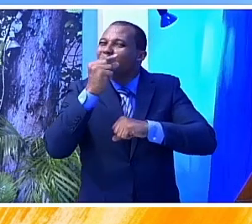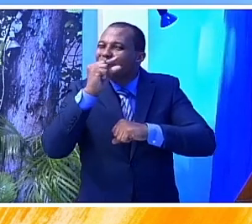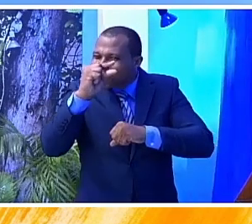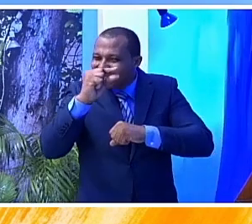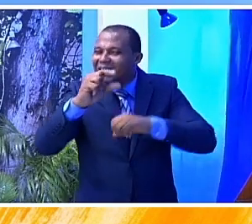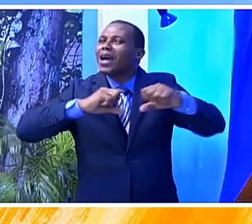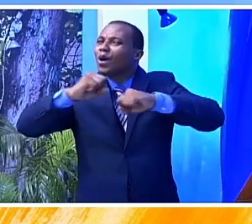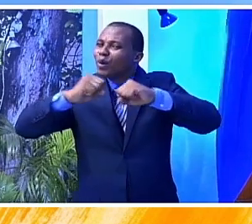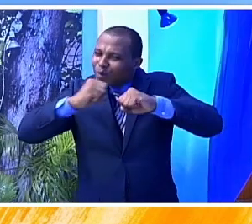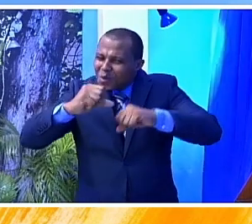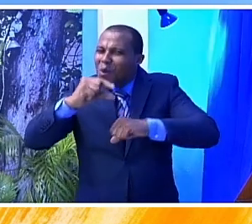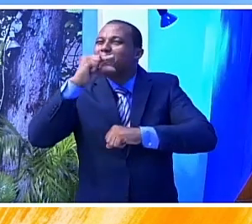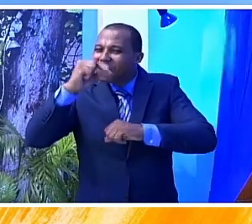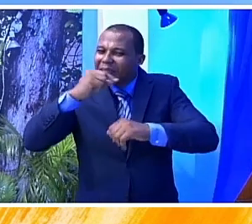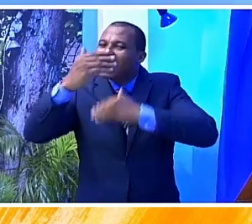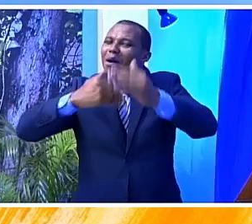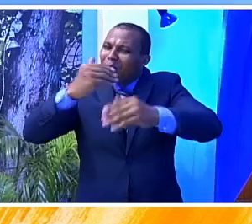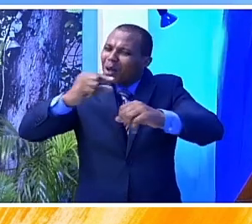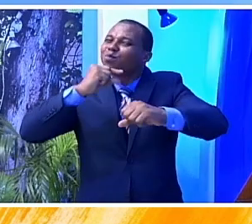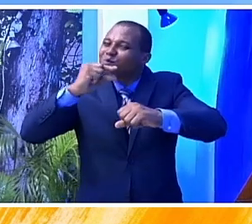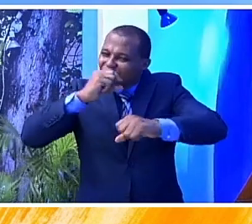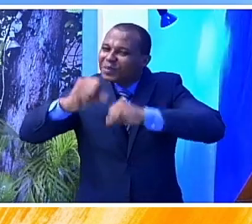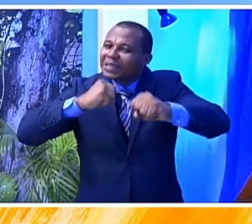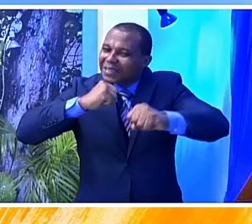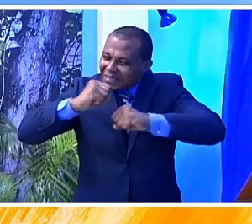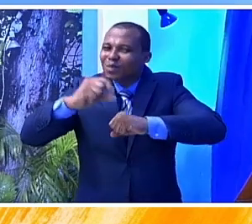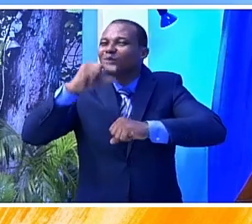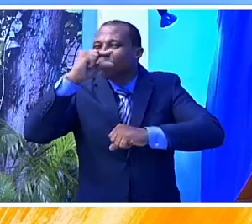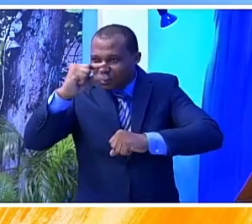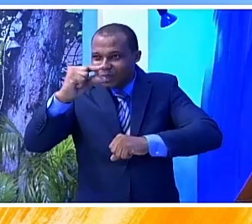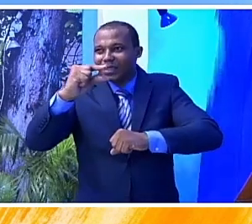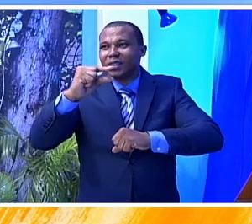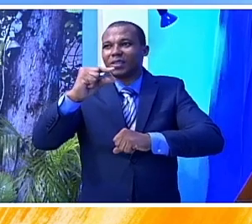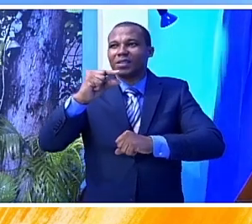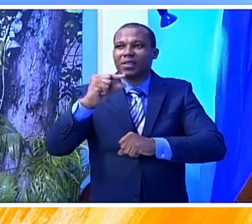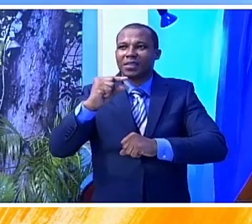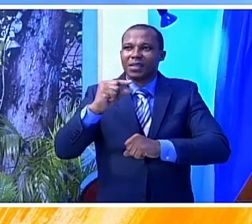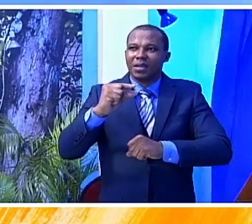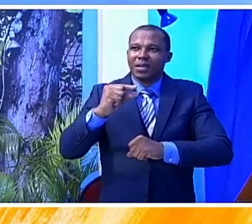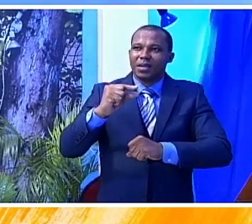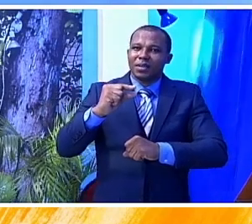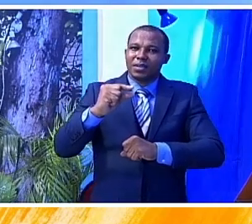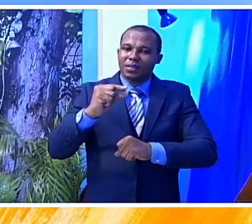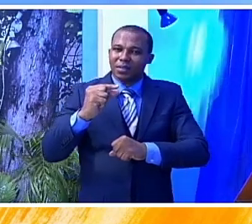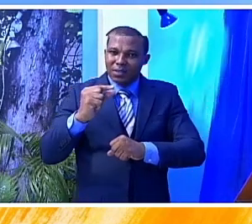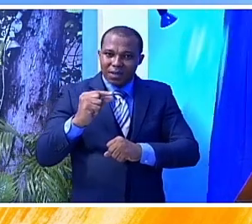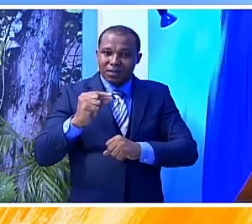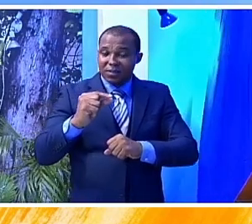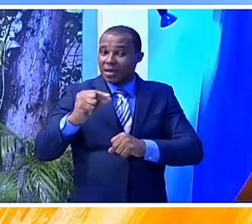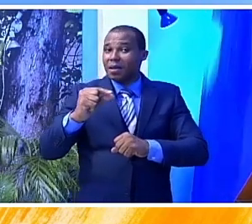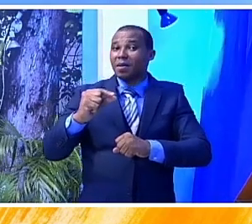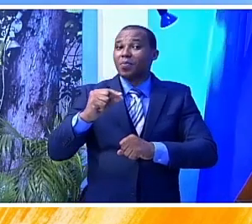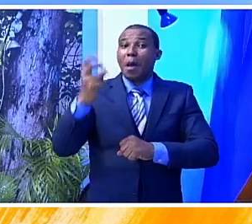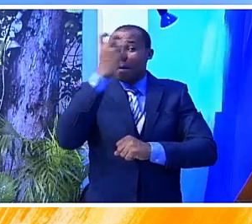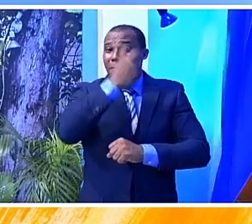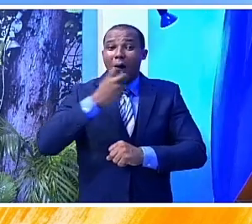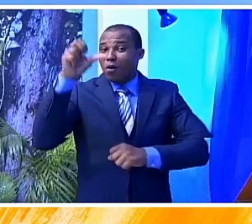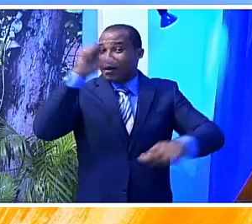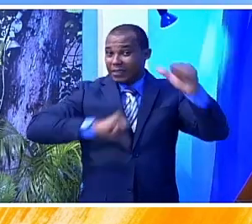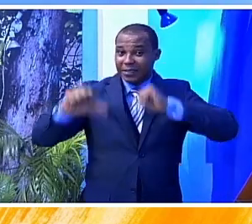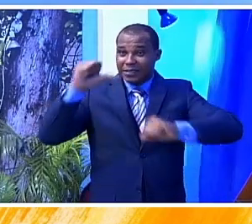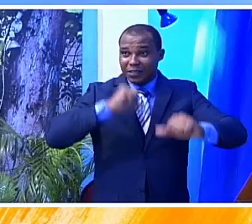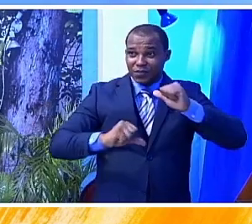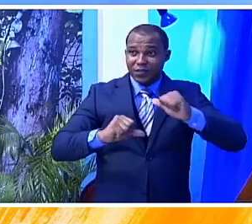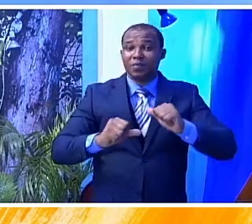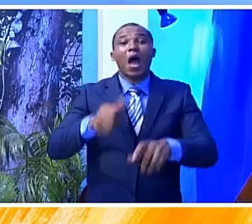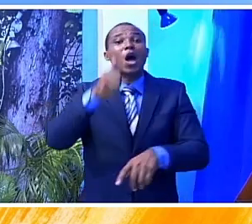prolongé pendant un petit temps encore d'après moun savé. Mais ça, c'est question moun savé scientifique, c'est pas l'âme vle, menen nous.